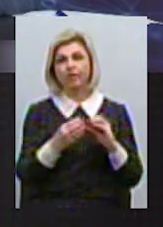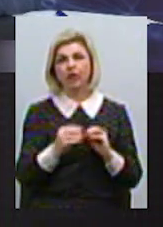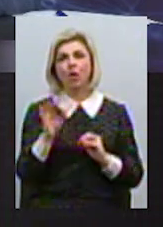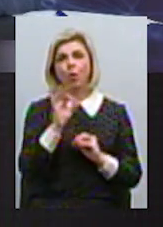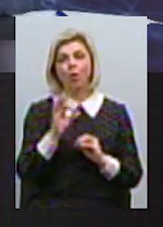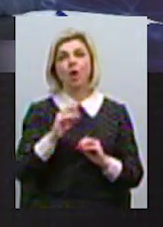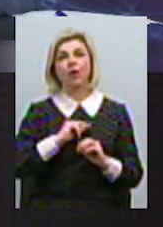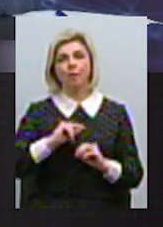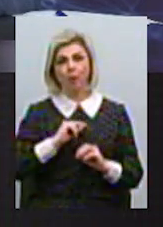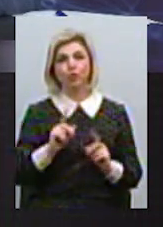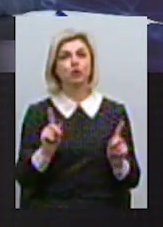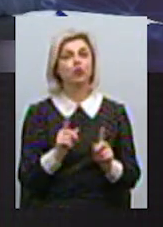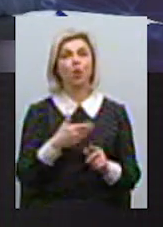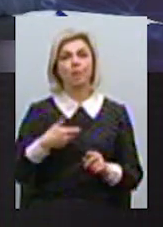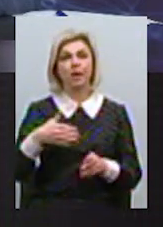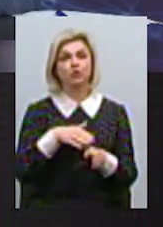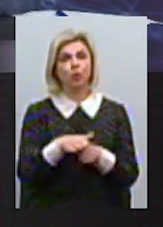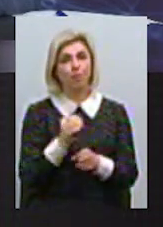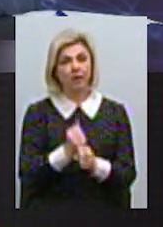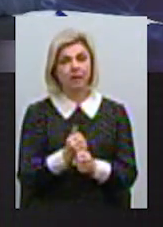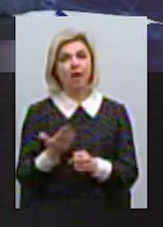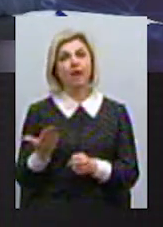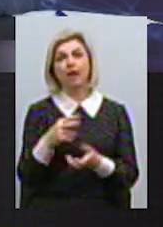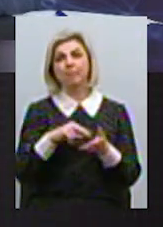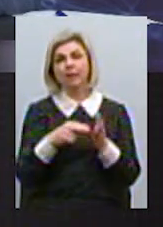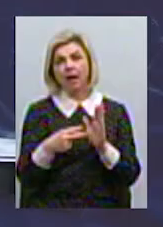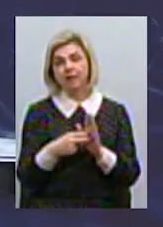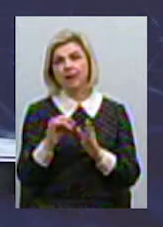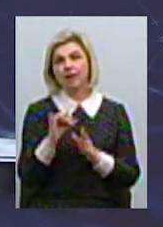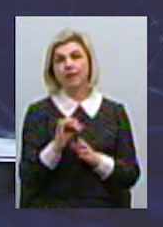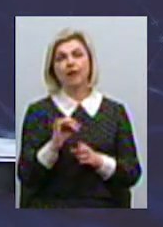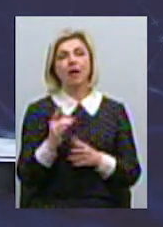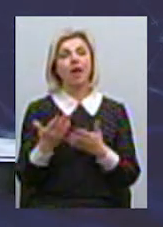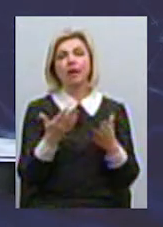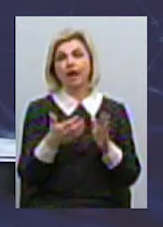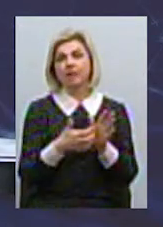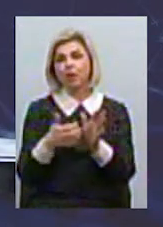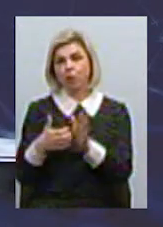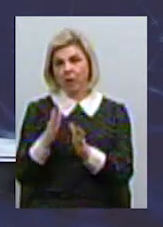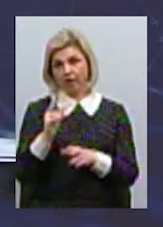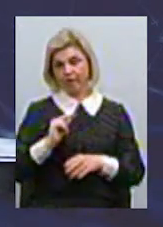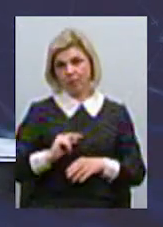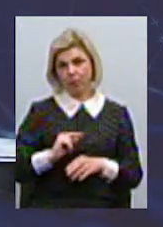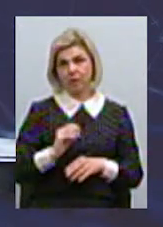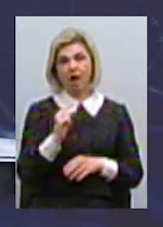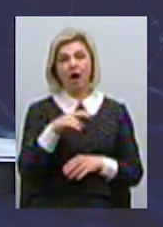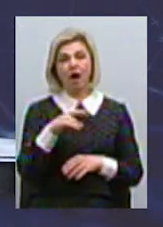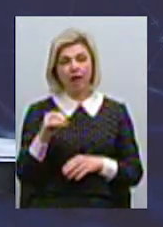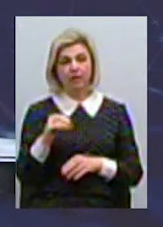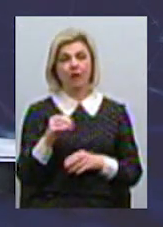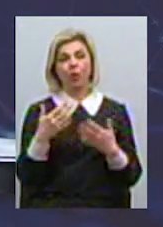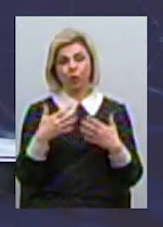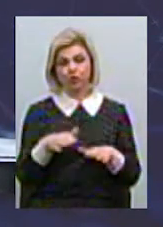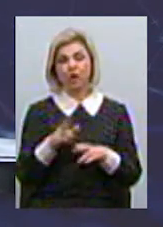говоримо, що ми зробили, які в нас плани і які недоліки в роботі. Але говорячи про 18-й